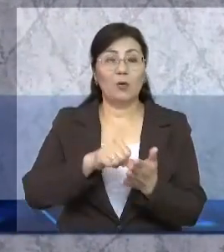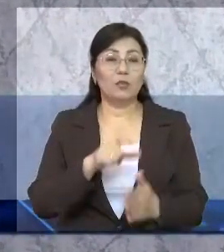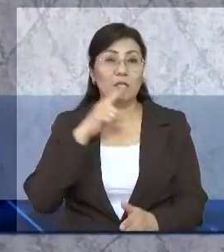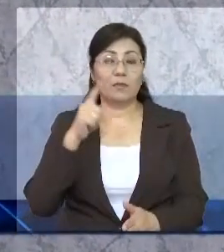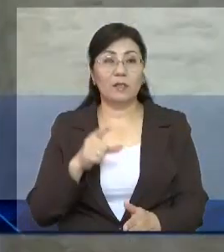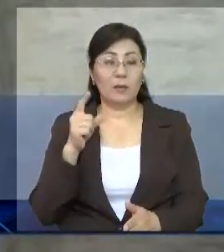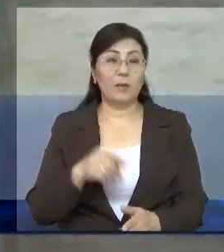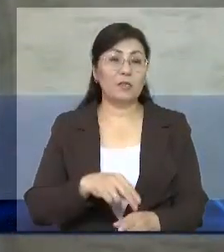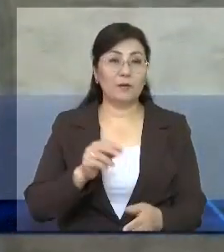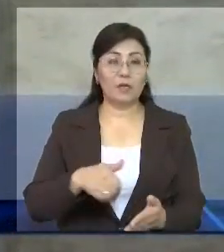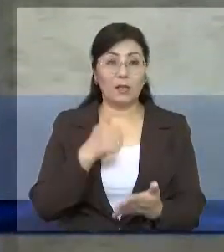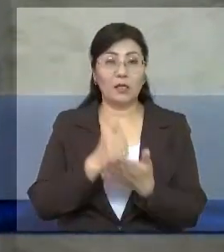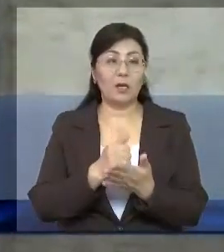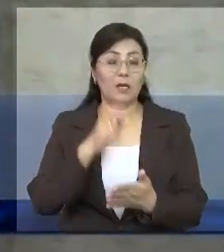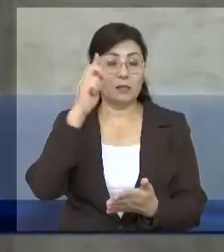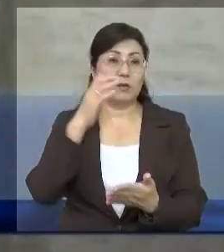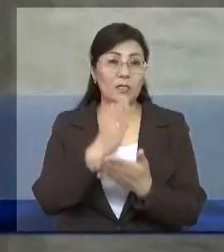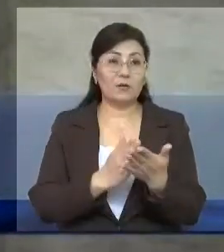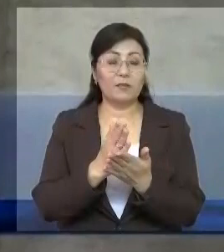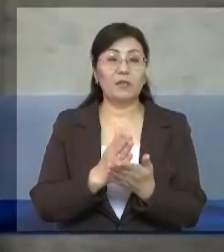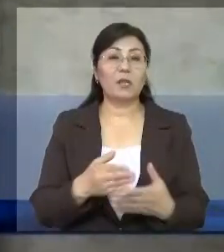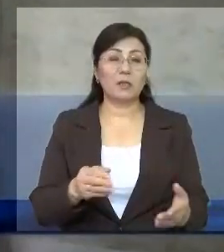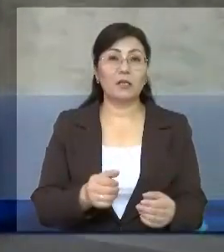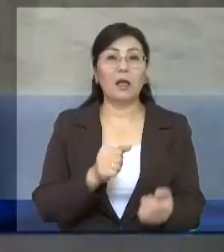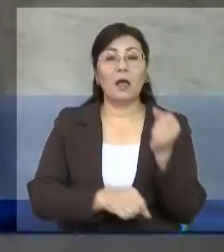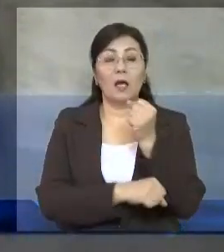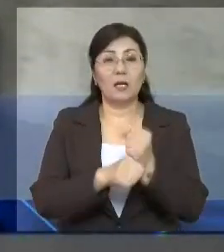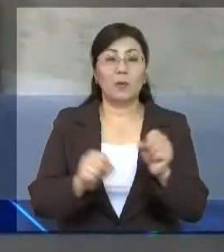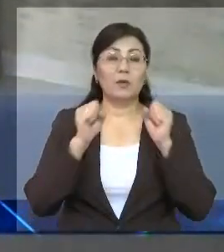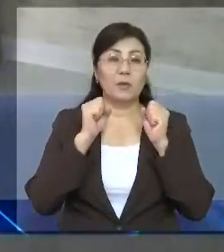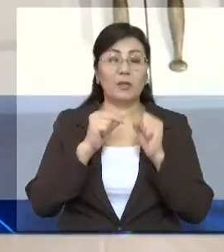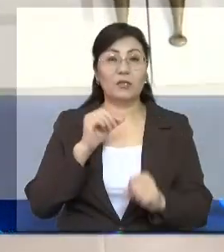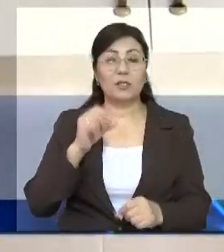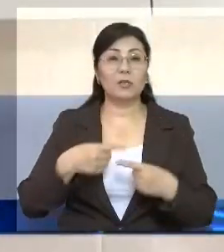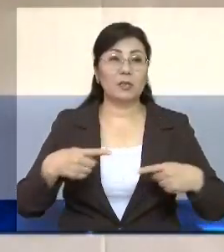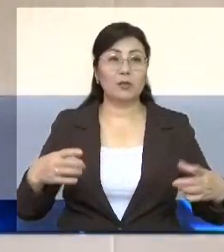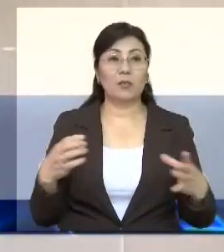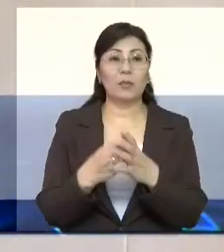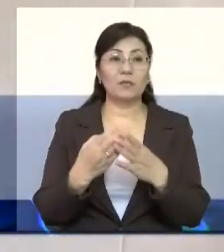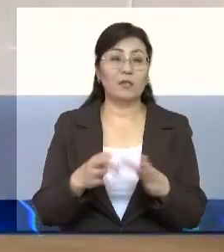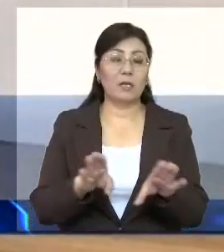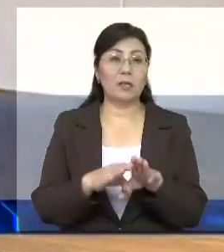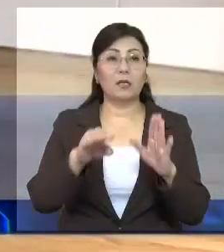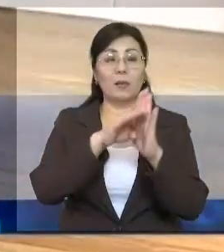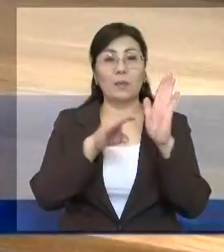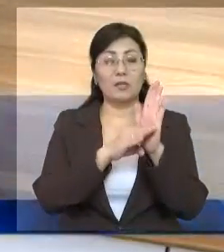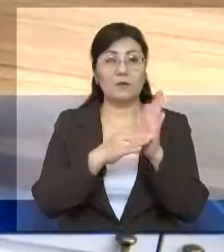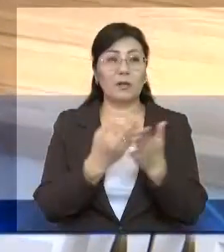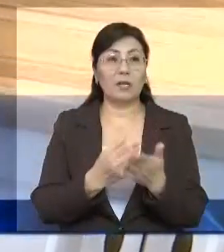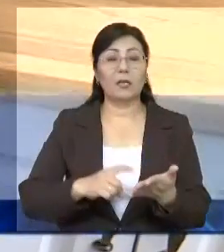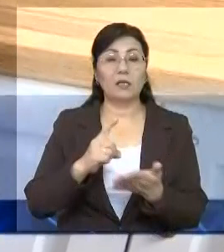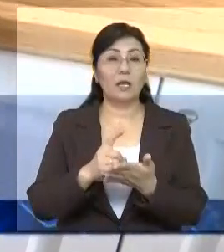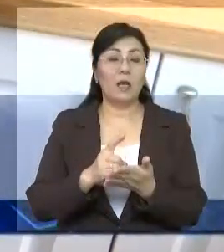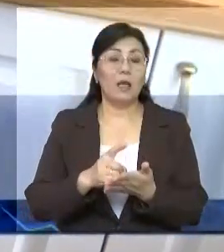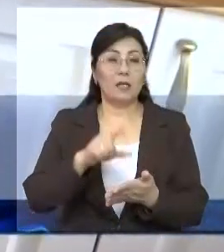государственные служащие, работники медицины, образования, спорта, гражданской обороны, ЧС и другие. Также, согласно правилам, заявители не должны были